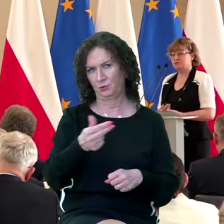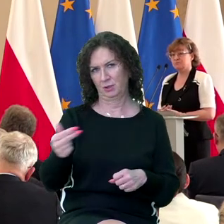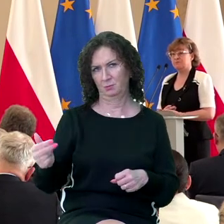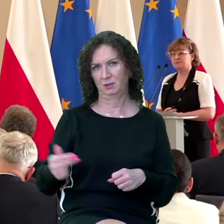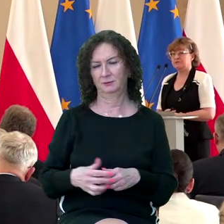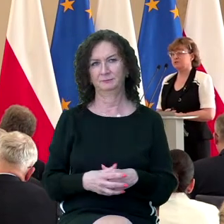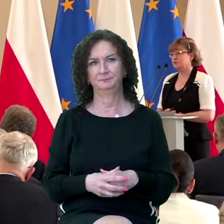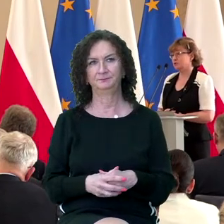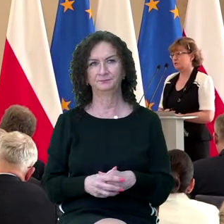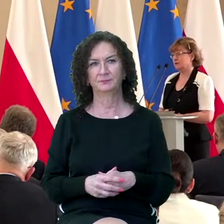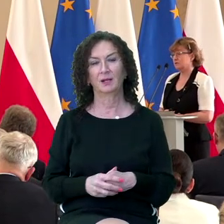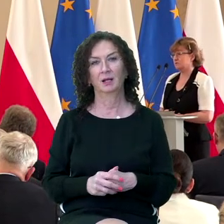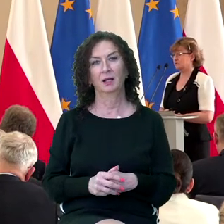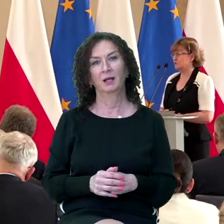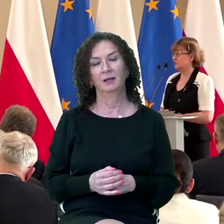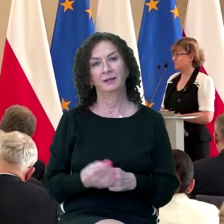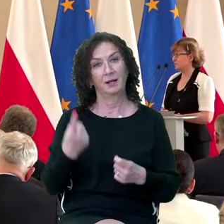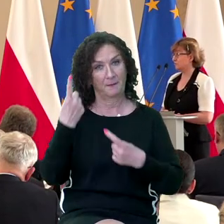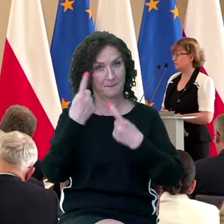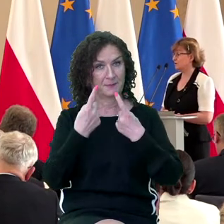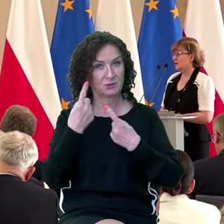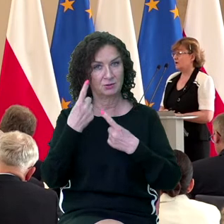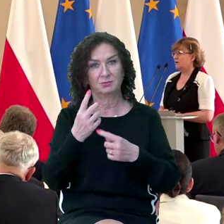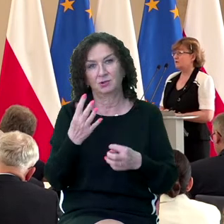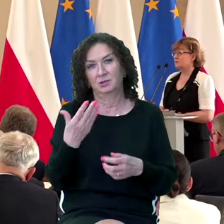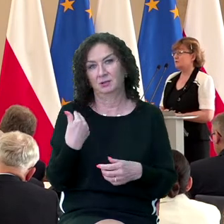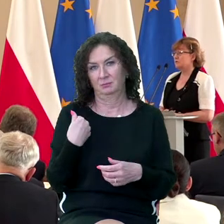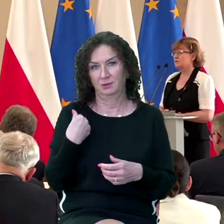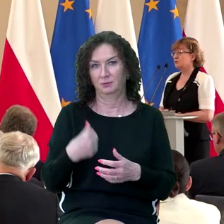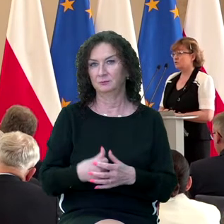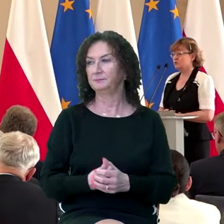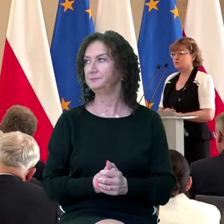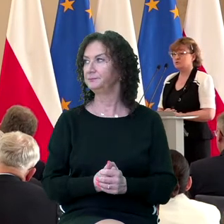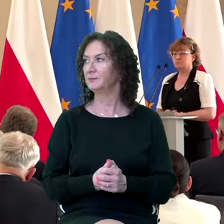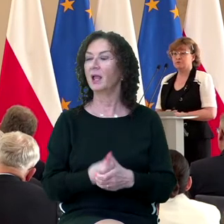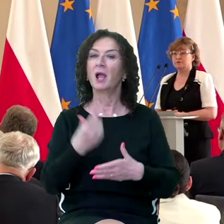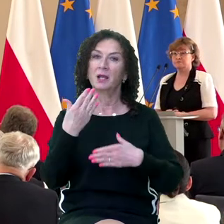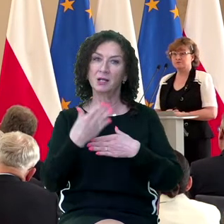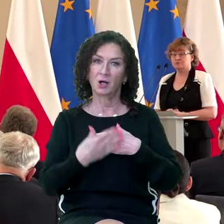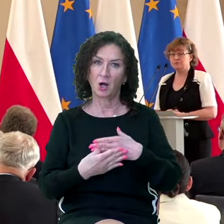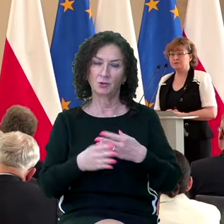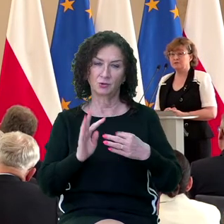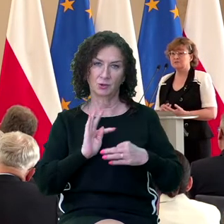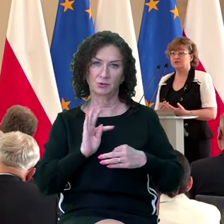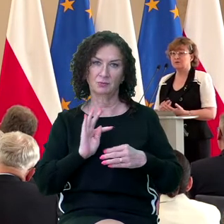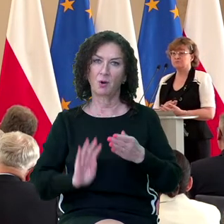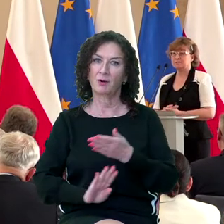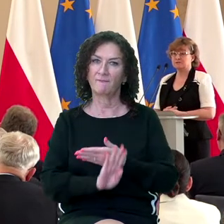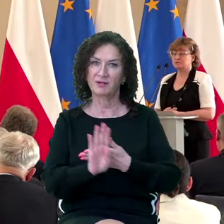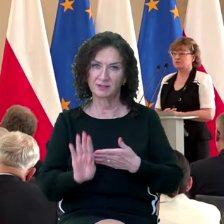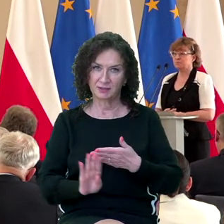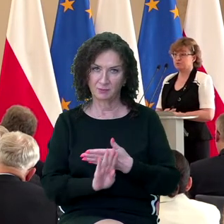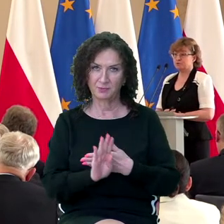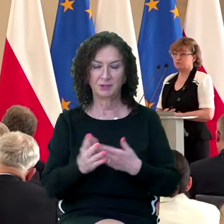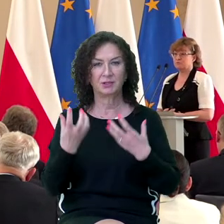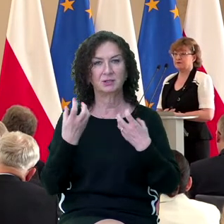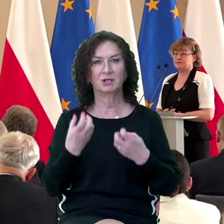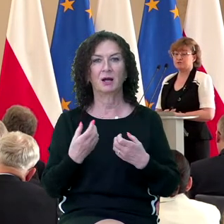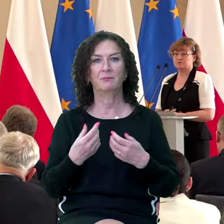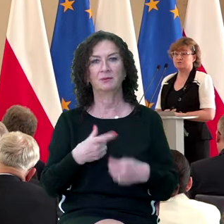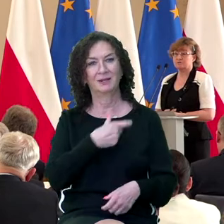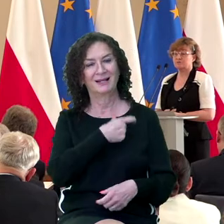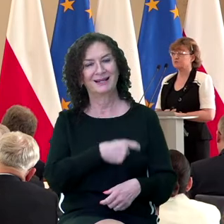i mamy nadzieję, że tak właśnie było. I kończąc to moje wystąpienie, chciałabym serdecznie